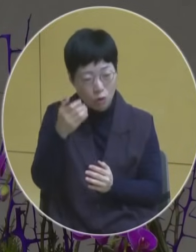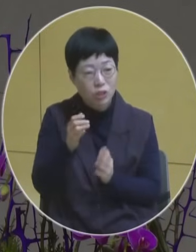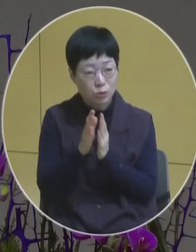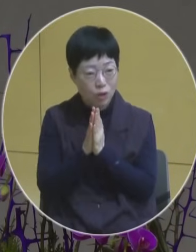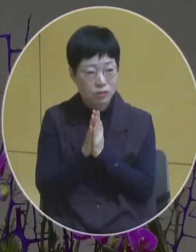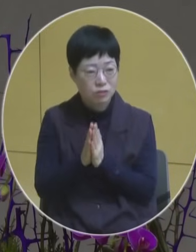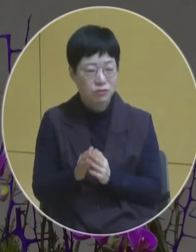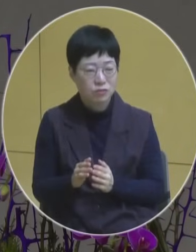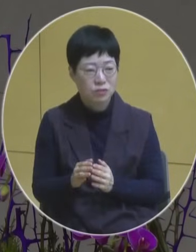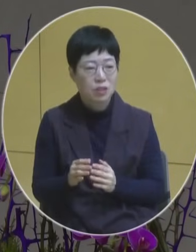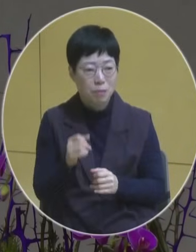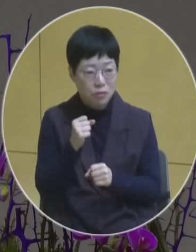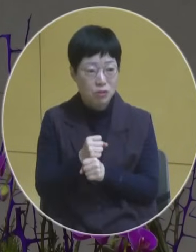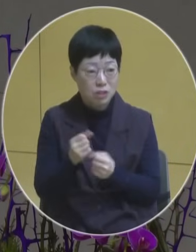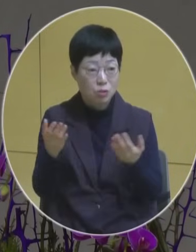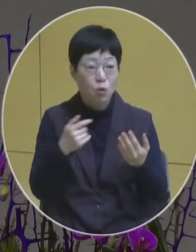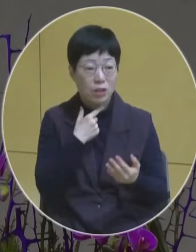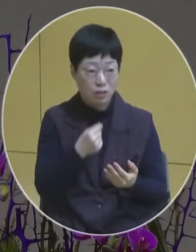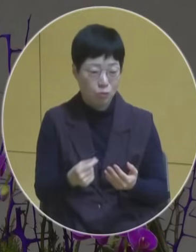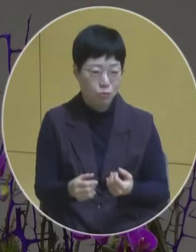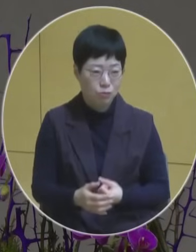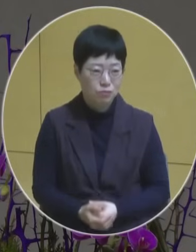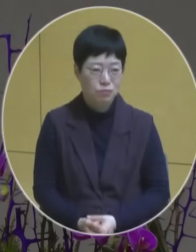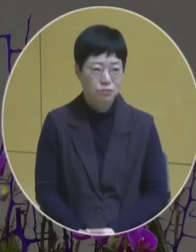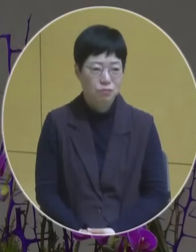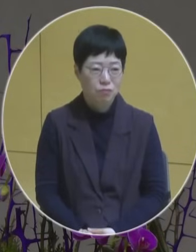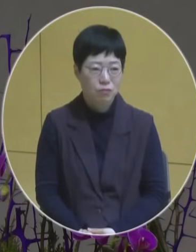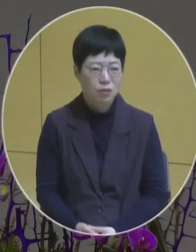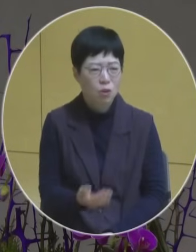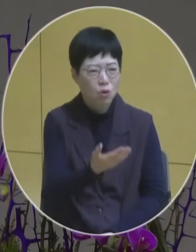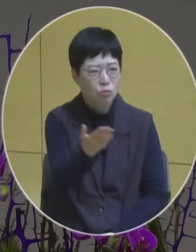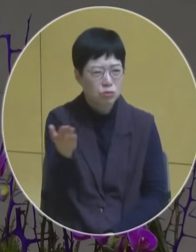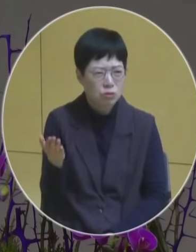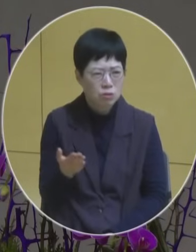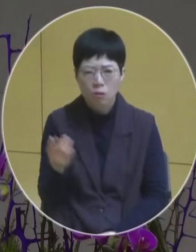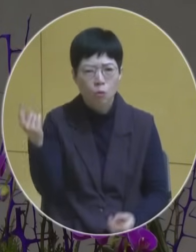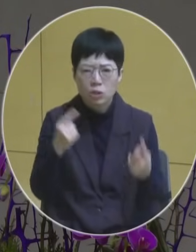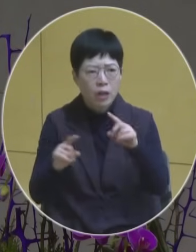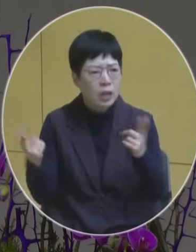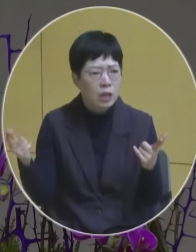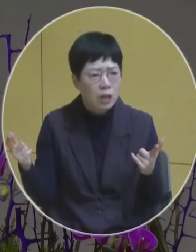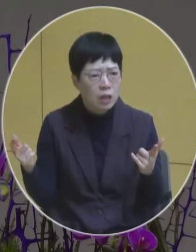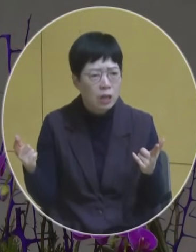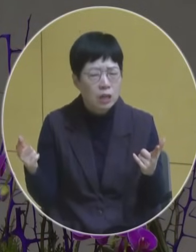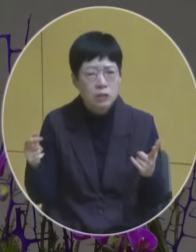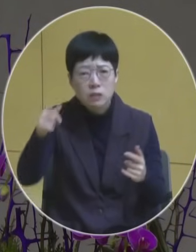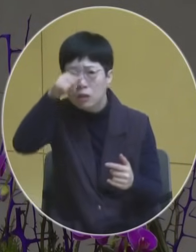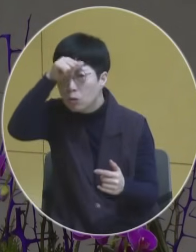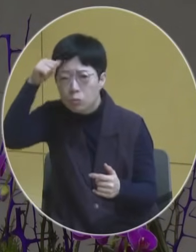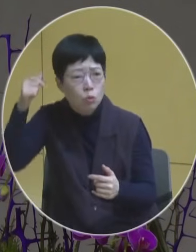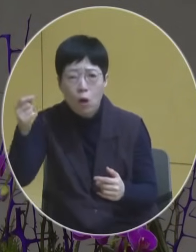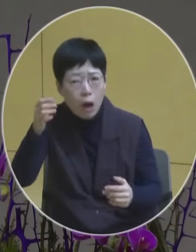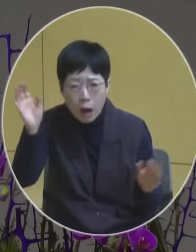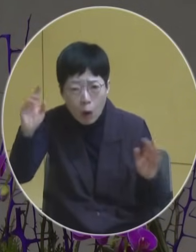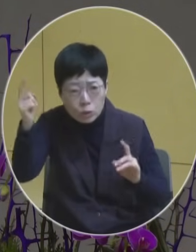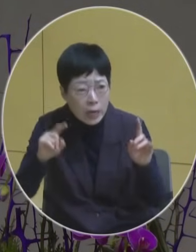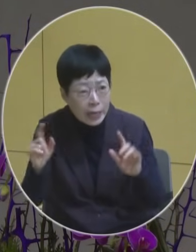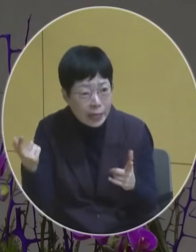그렇게 해주셨으면 좋겠습니다. 그런데 정작 여러분들이 안 나오시는 거예요. 장로님들도 안